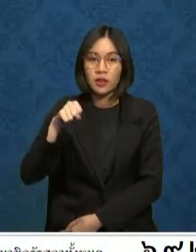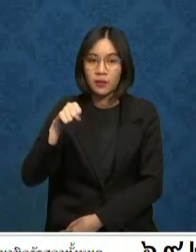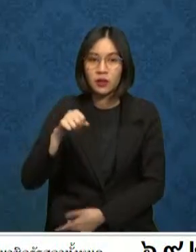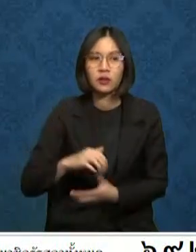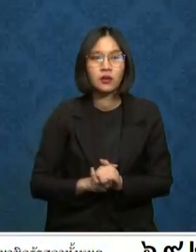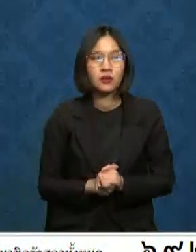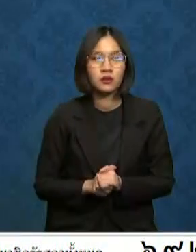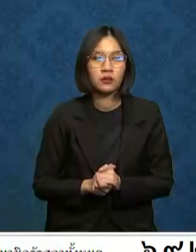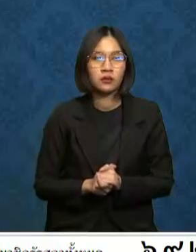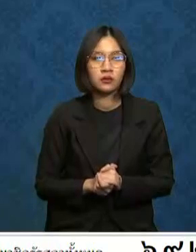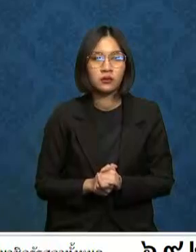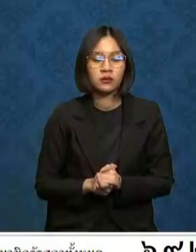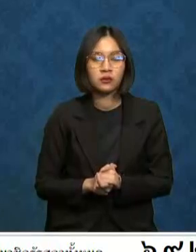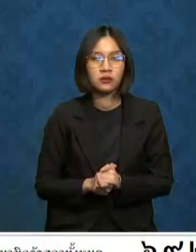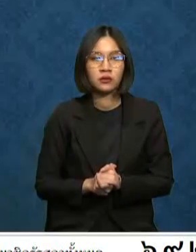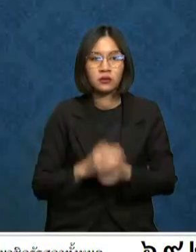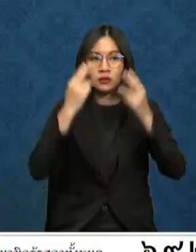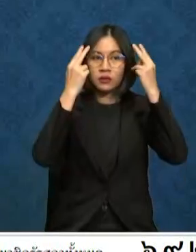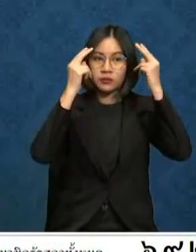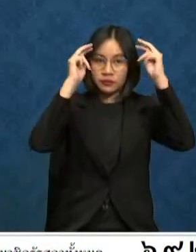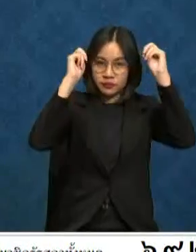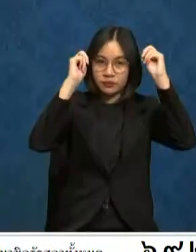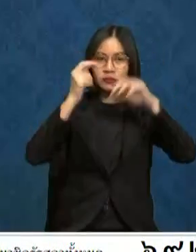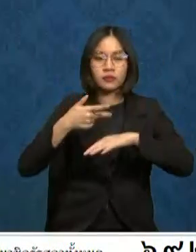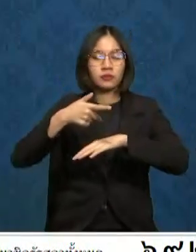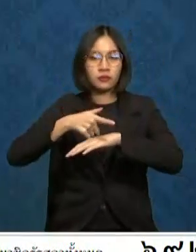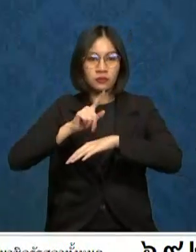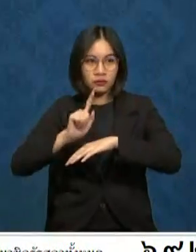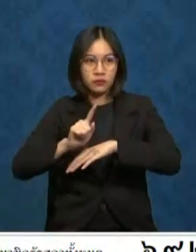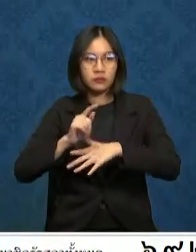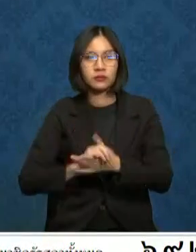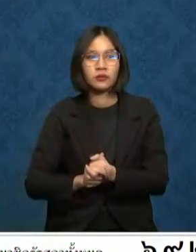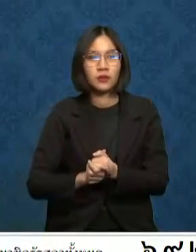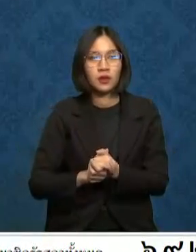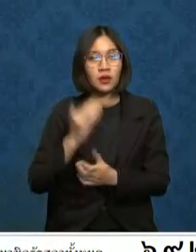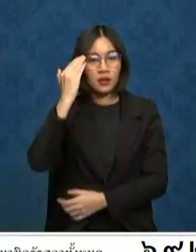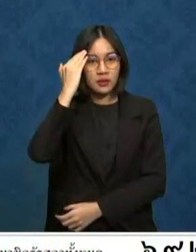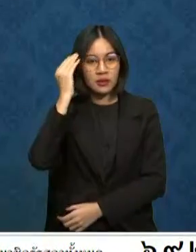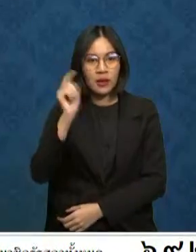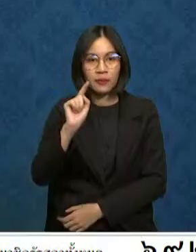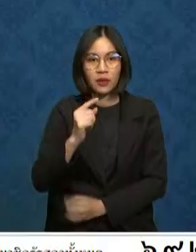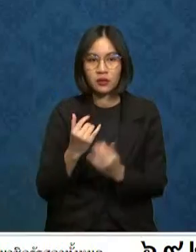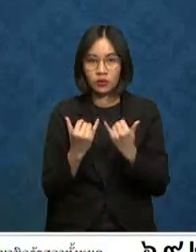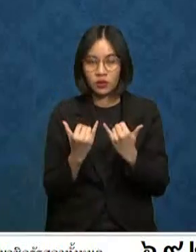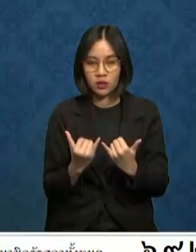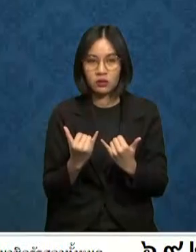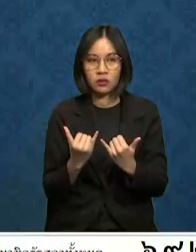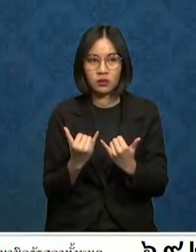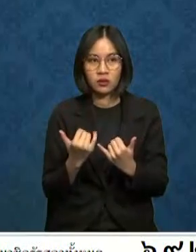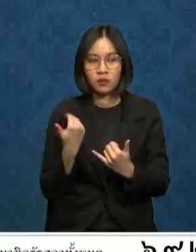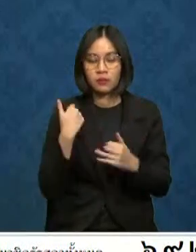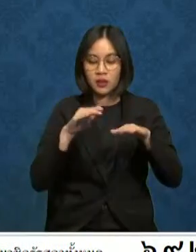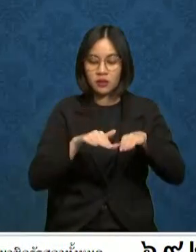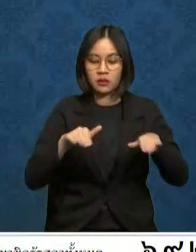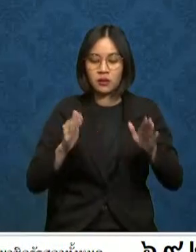ประธานครับท่านนายกรัฐมนตรีครับท่านทราบมครับว่าขณะนี้เนี่ยครับยังมีเด็ก